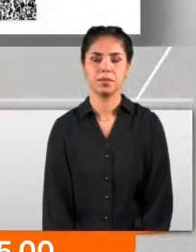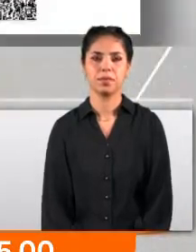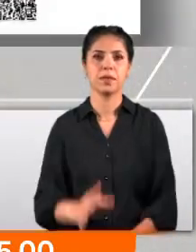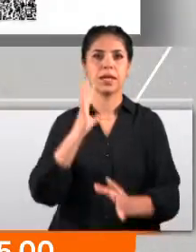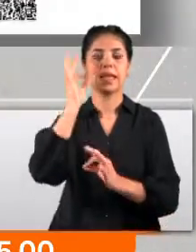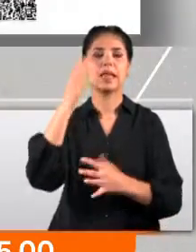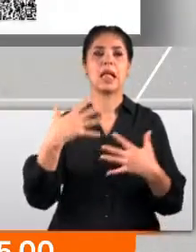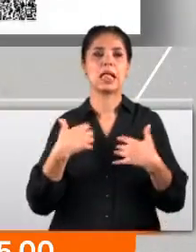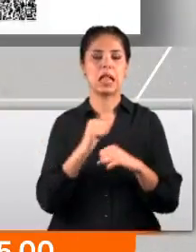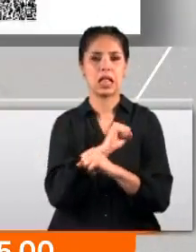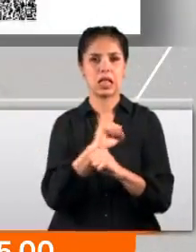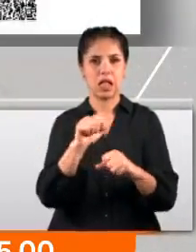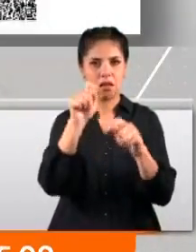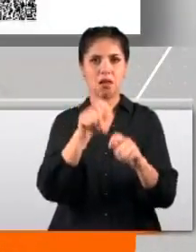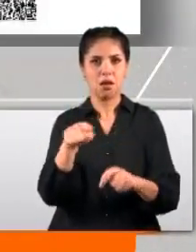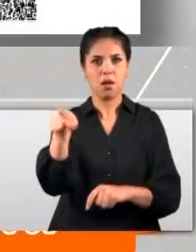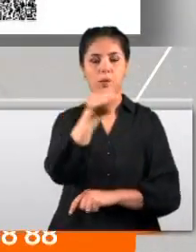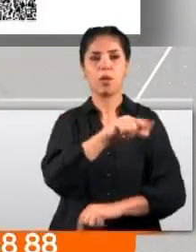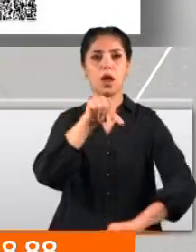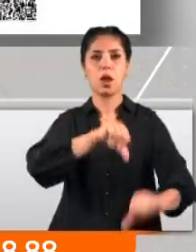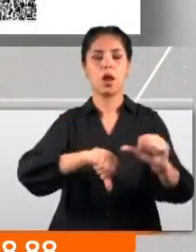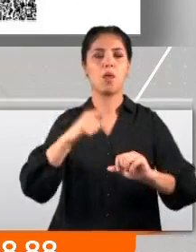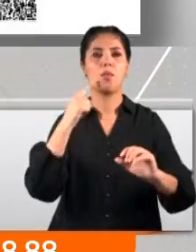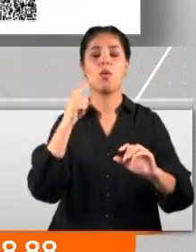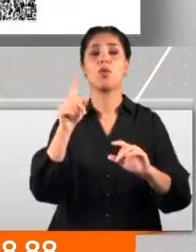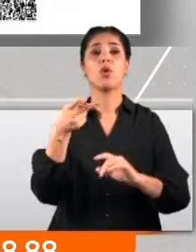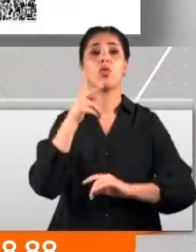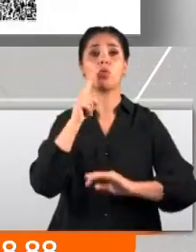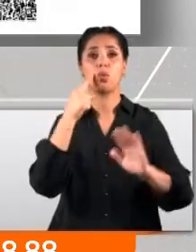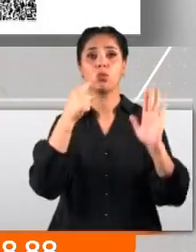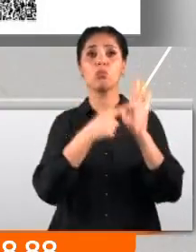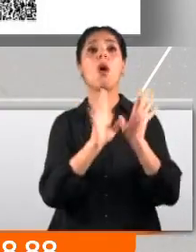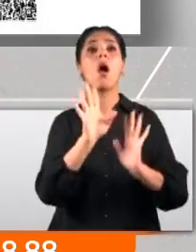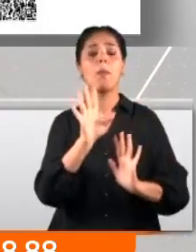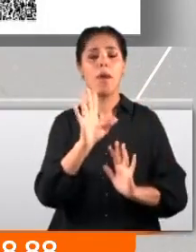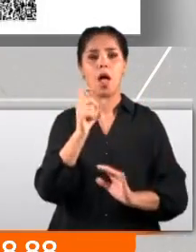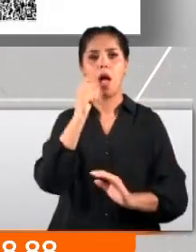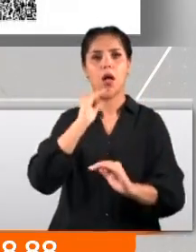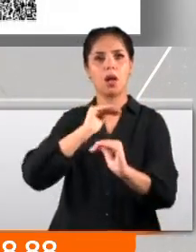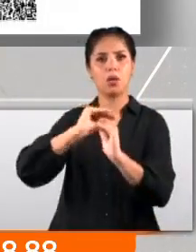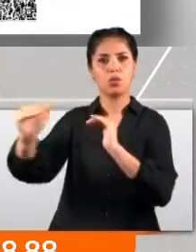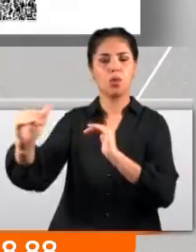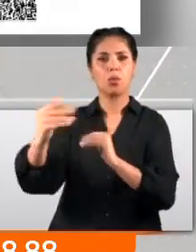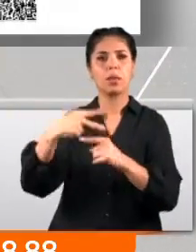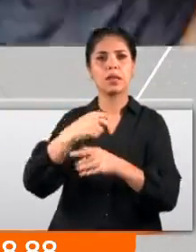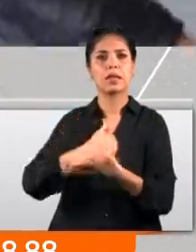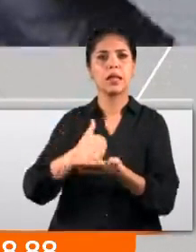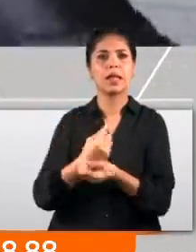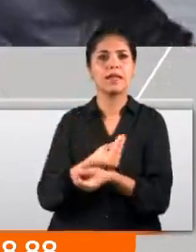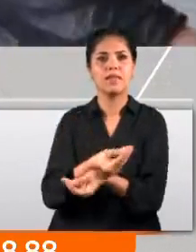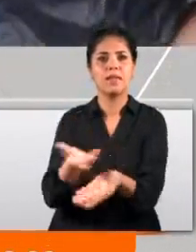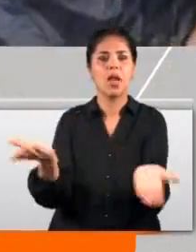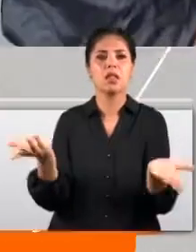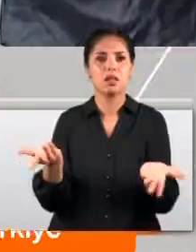insan sağlığını hiçe saydılar laboratuvar sonuçlarını görmezden gelip ankaralılara adeta zehir yedirdiler